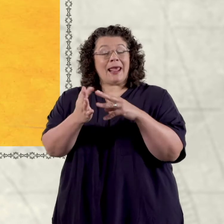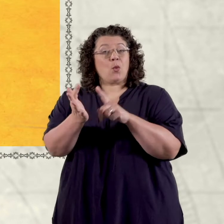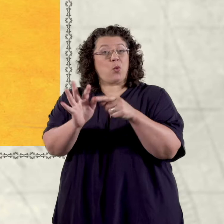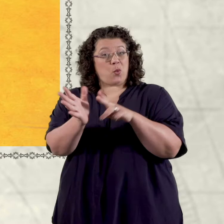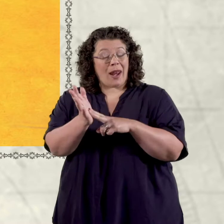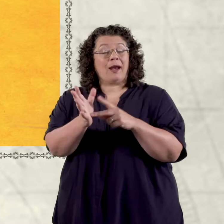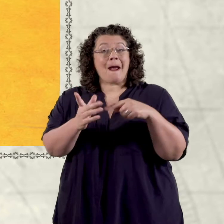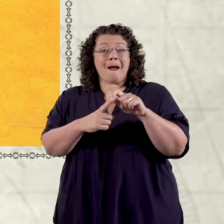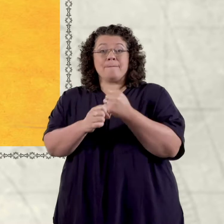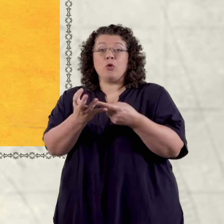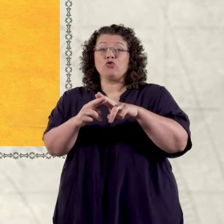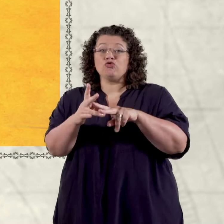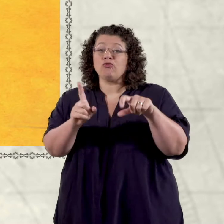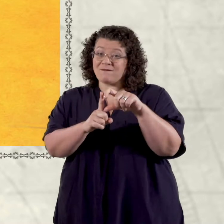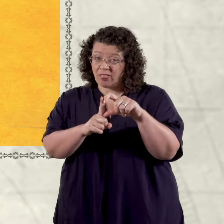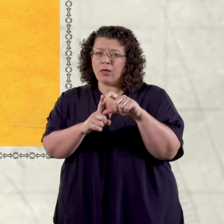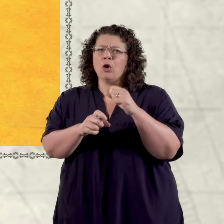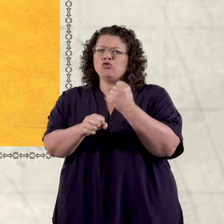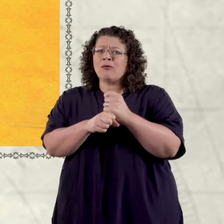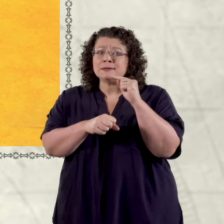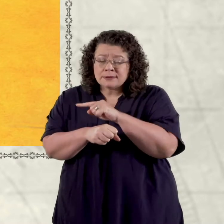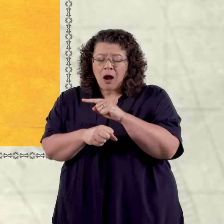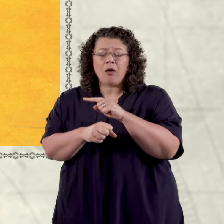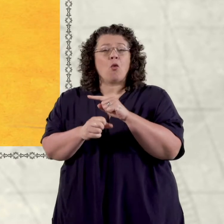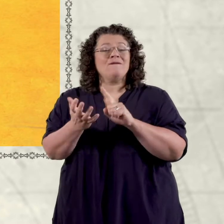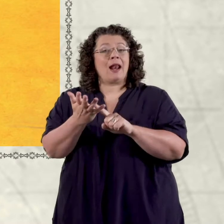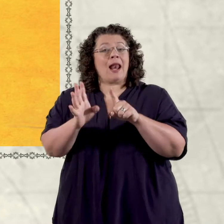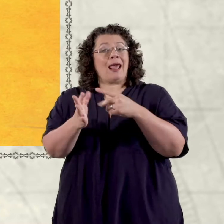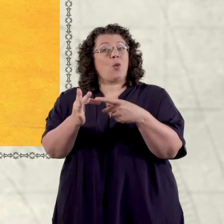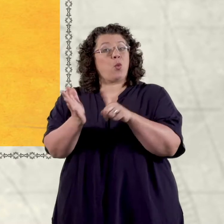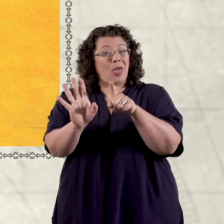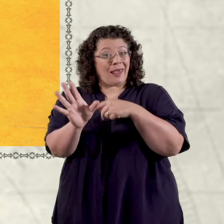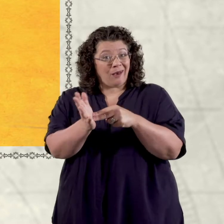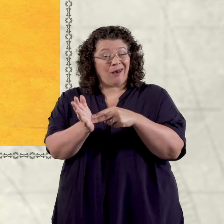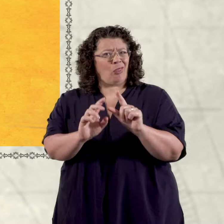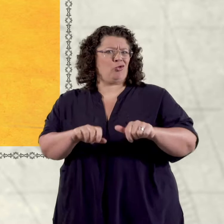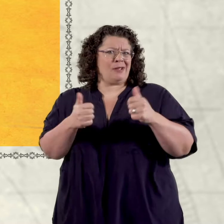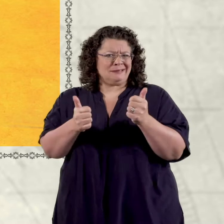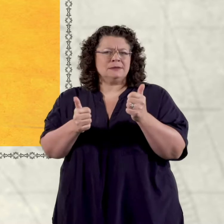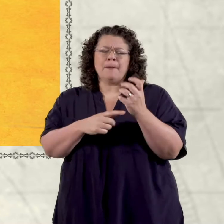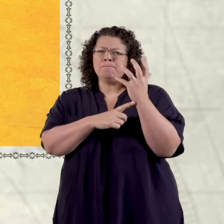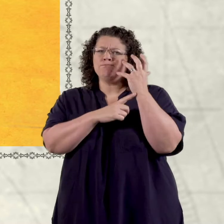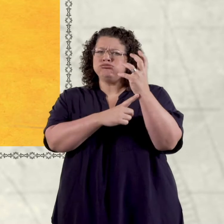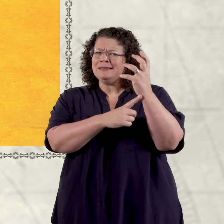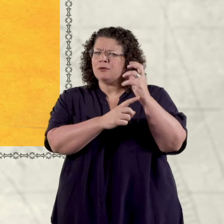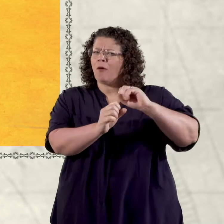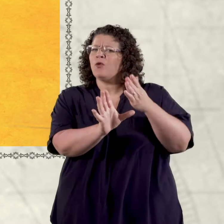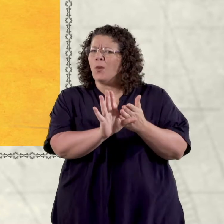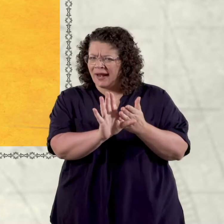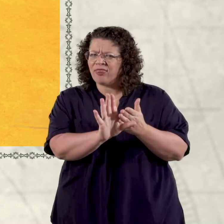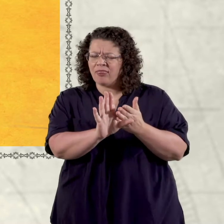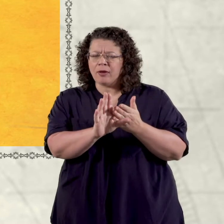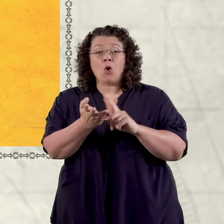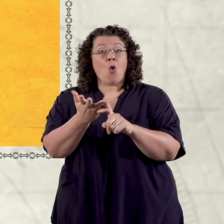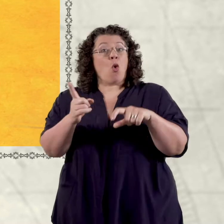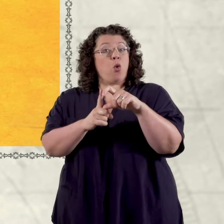Llywelyn ap Gruffudd, Ŵyr Llywelyn Fawr, Tywysog Gwynedd, Arglwydd Eryri, Tywysog